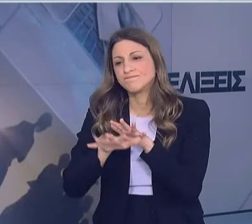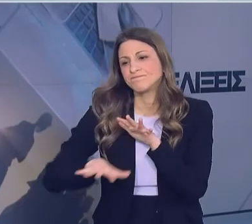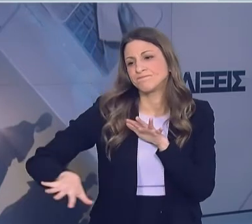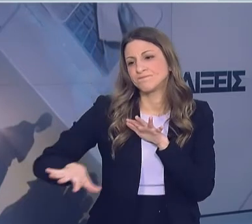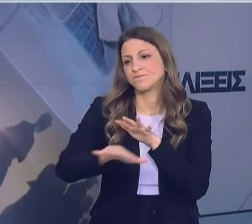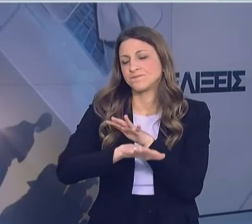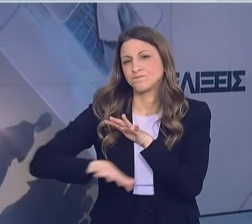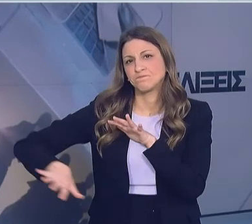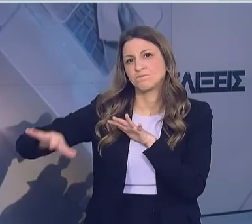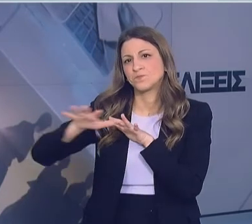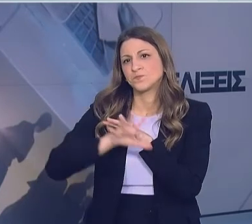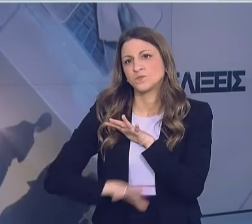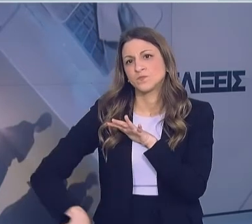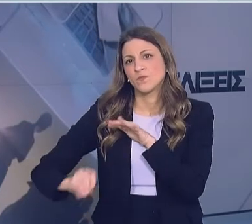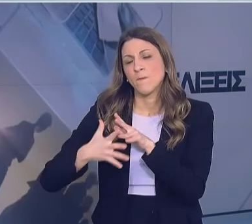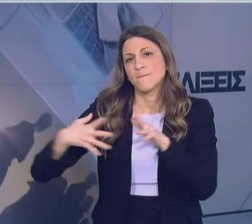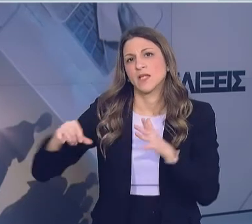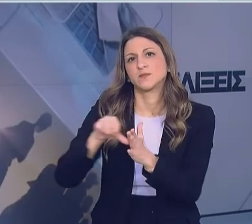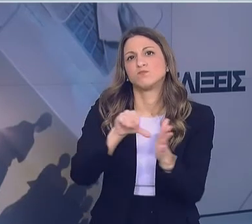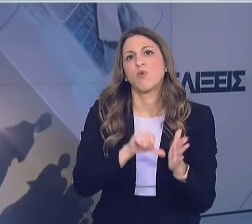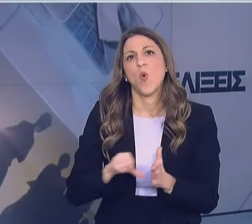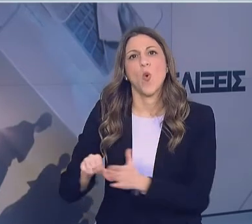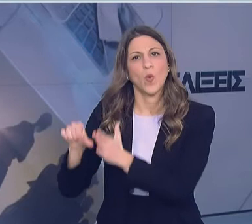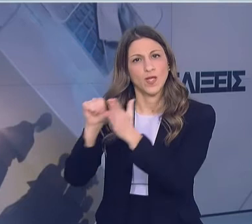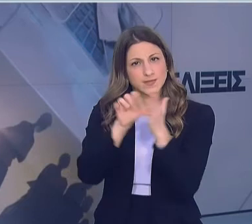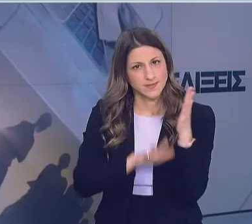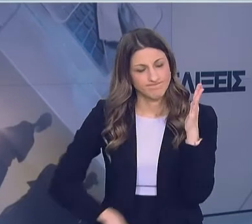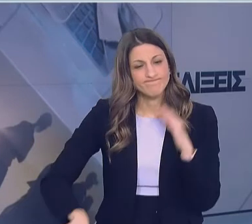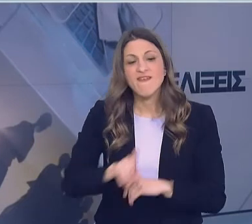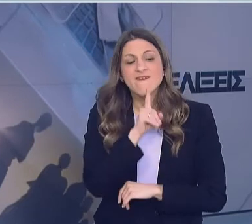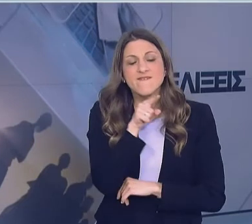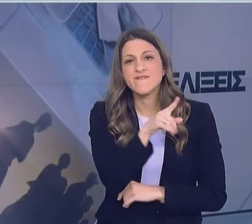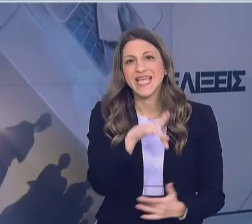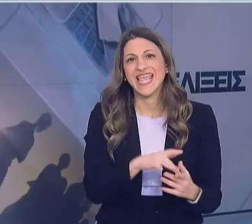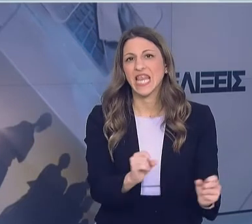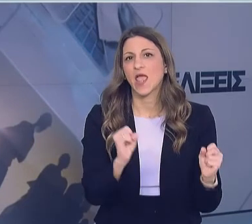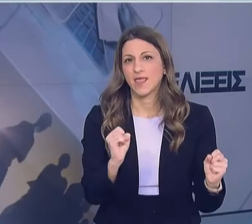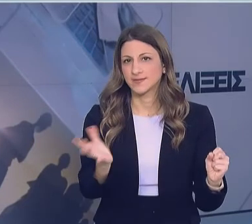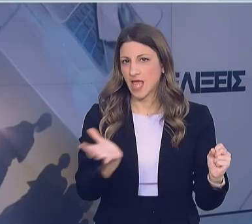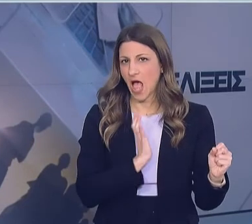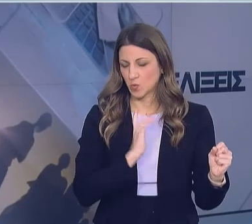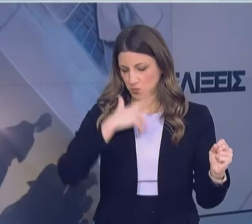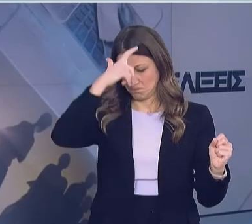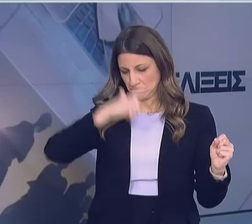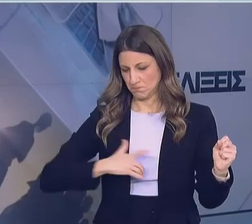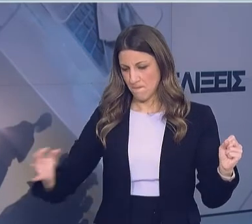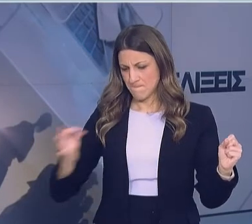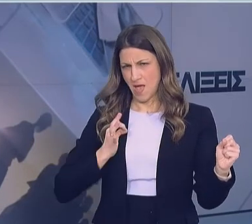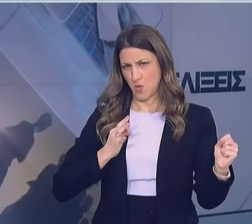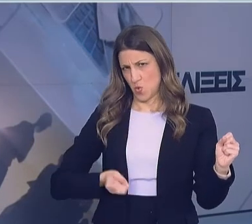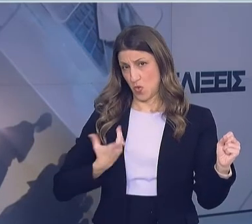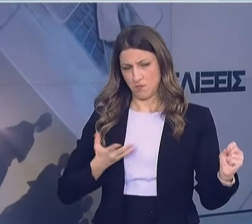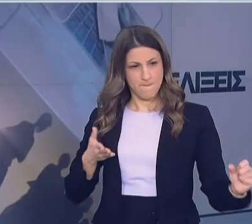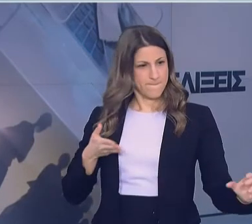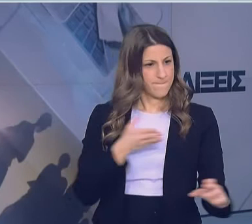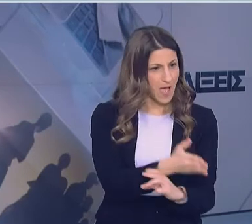των επόμενων ημερών σε όλες τις μεγάλες πόλεις. Σε αυτά τα κέντρα υγείας ο πολίτης θα έχει πρόσβαση σε ιατρούς αλλά